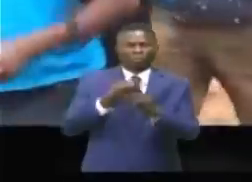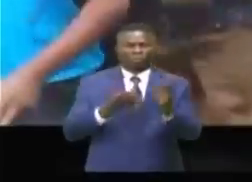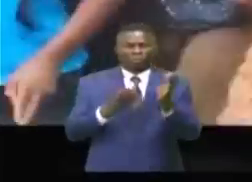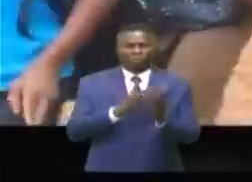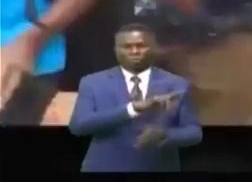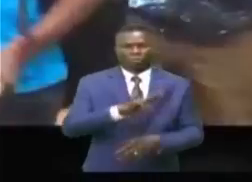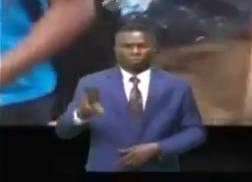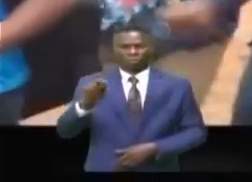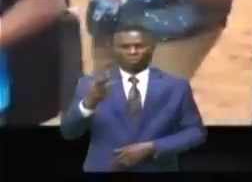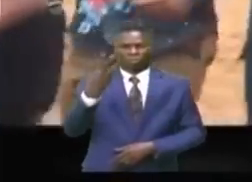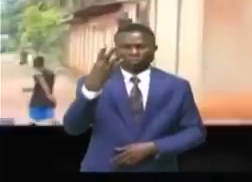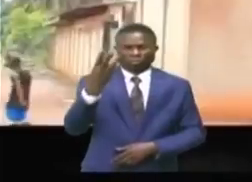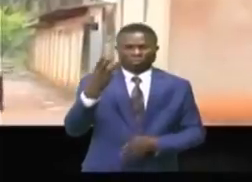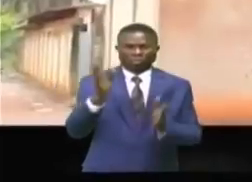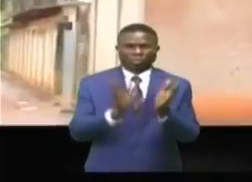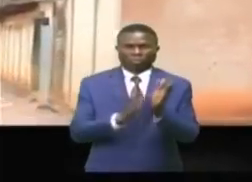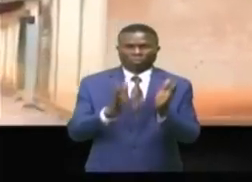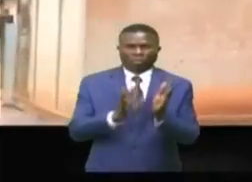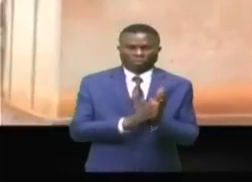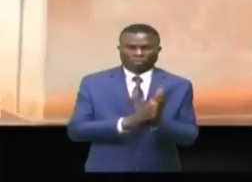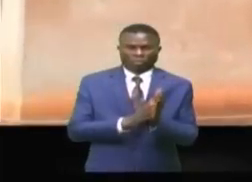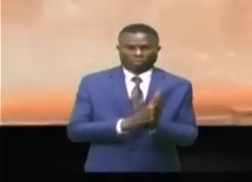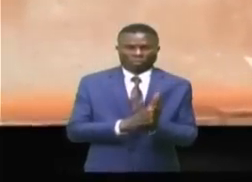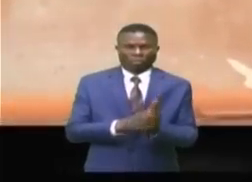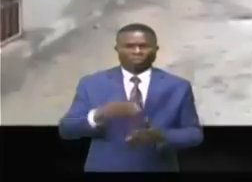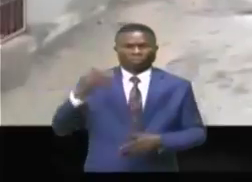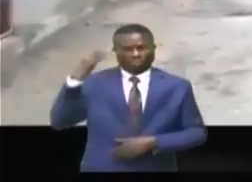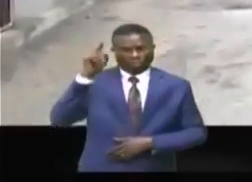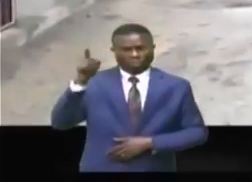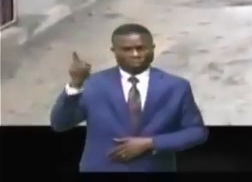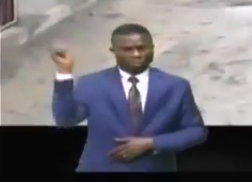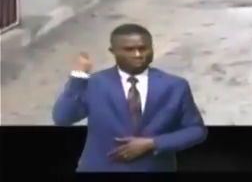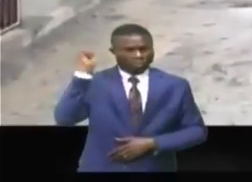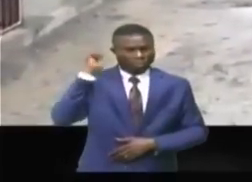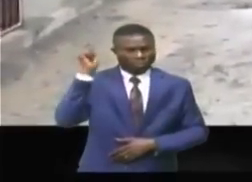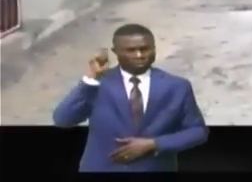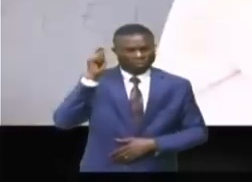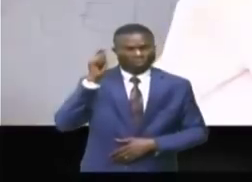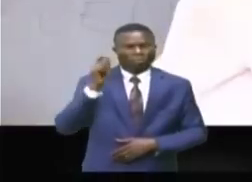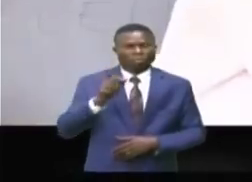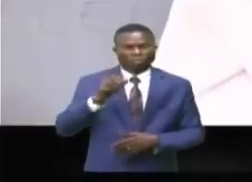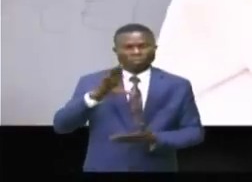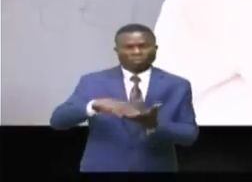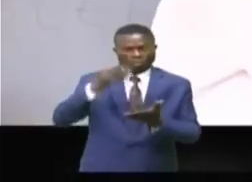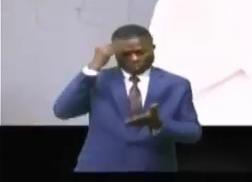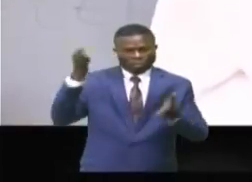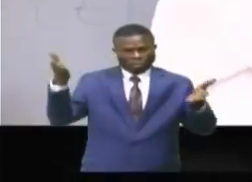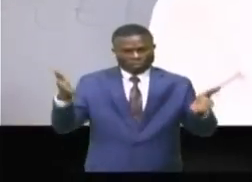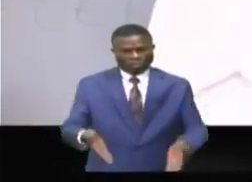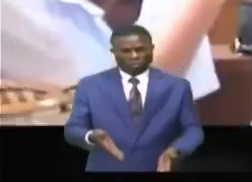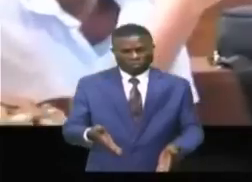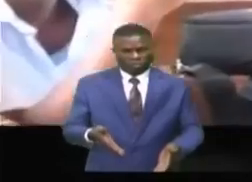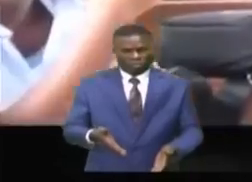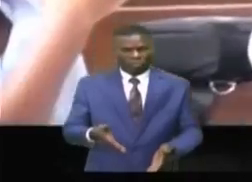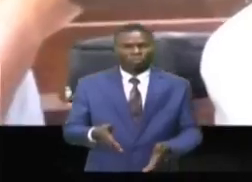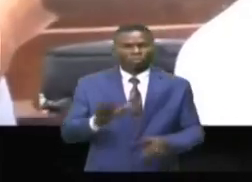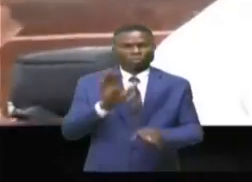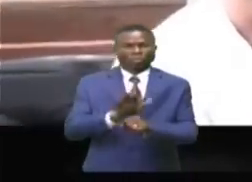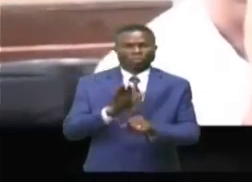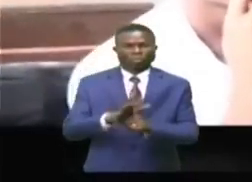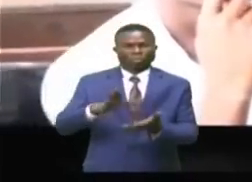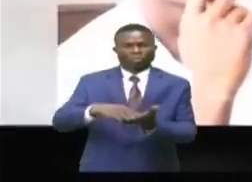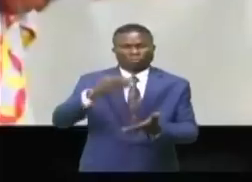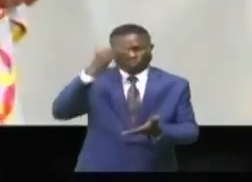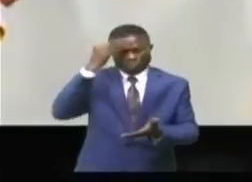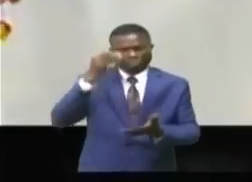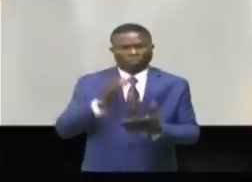septembre 2023 au complexe scolaire Mpoutouambandaka. Les professeurs présents au rendez-vous étaient face à une poignée d'élèves. La